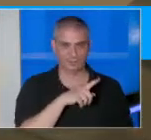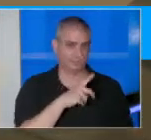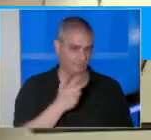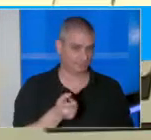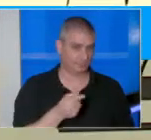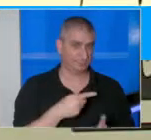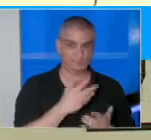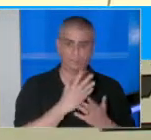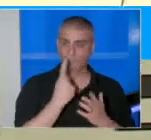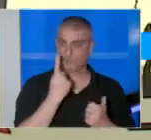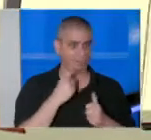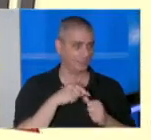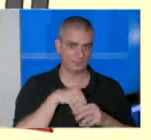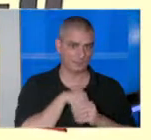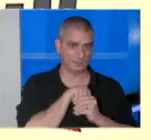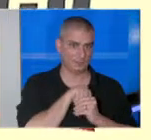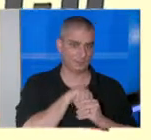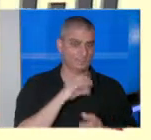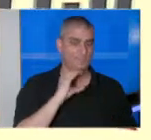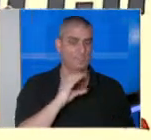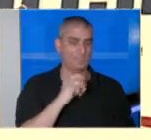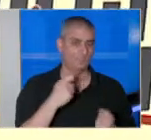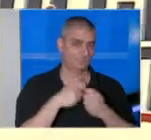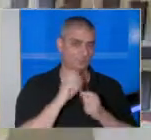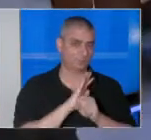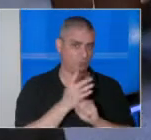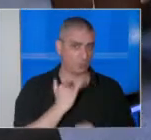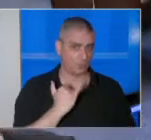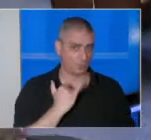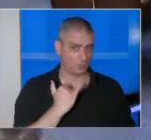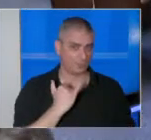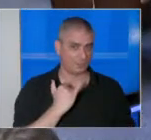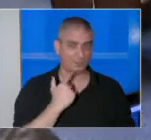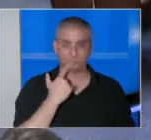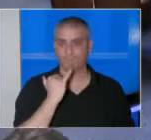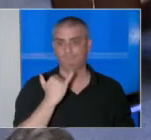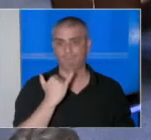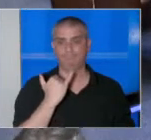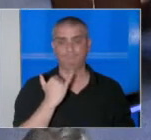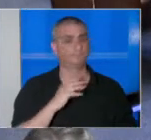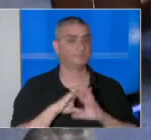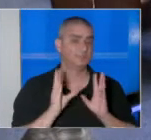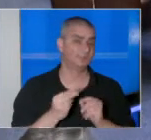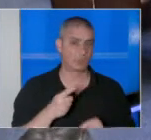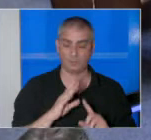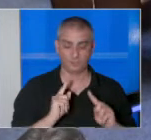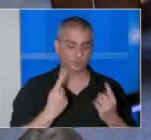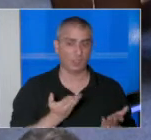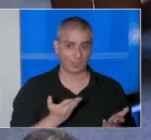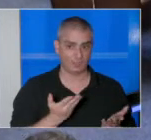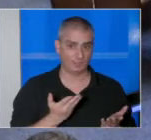הכנסת, שאחד מהם זה למעשה גם מענקים שקשורים לקורונה, נכון? נכון, סך הכל מה שקרה